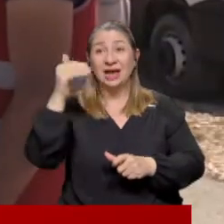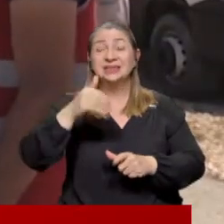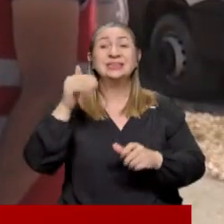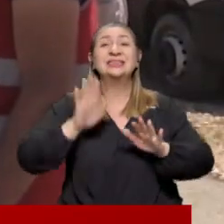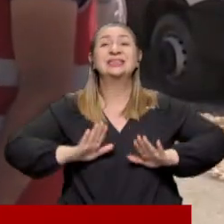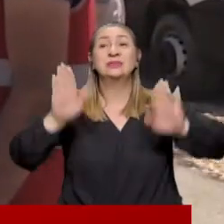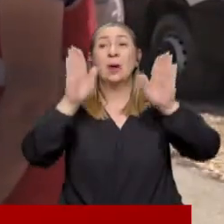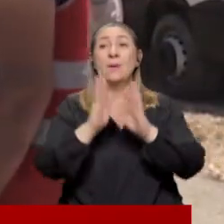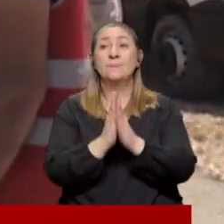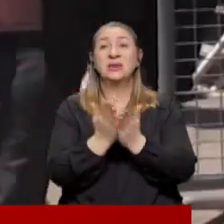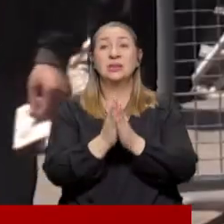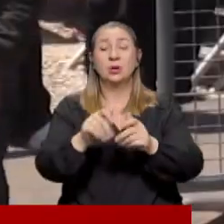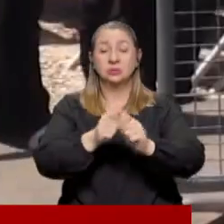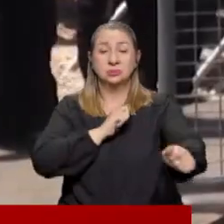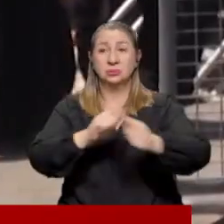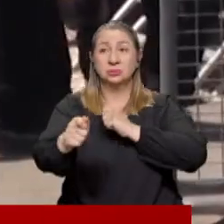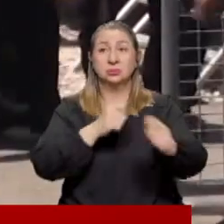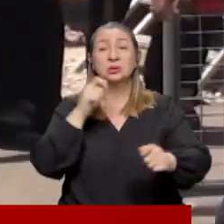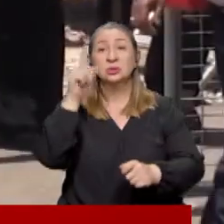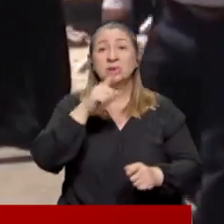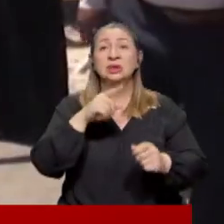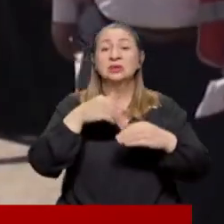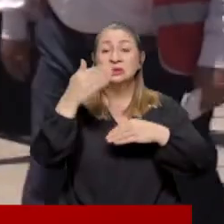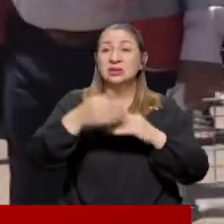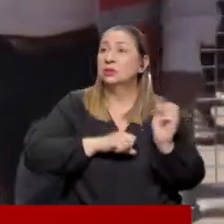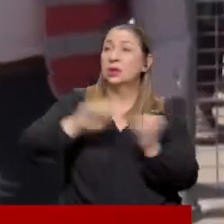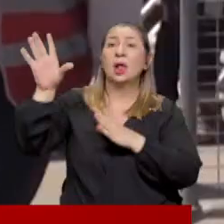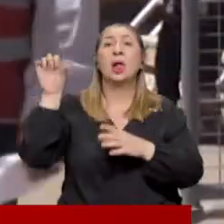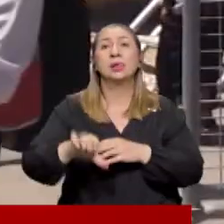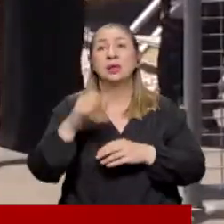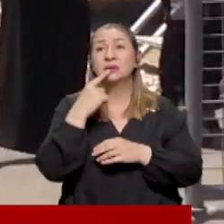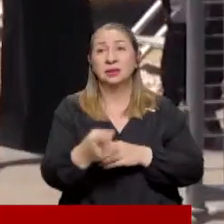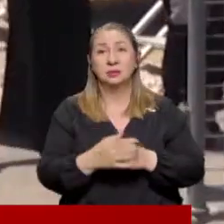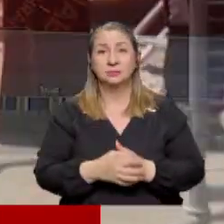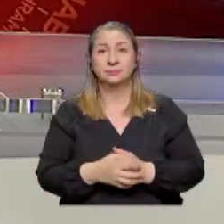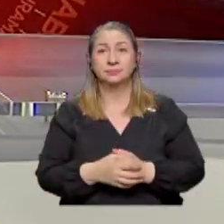gelen sığınmacıların pasaportlarını yırttıkları için sınır dışı edilemediklerini söyledi.